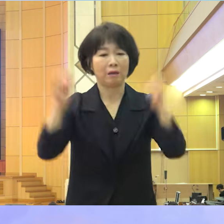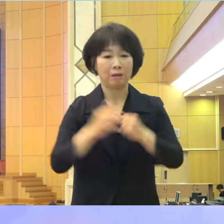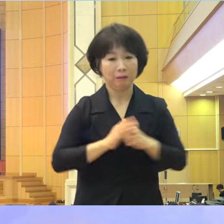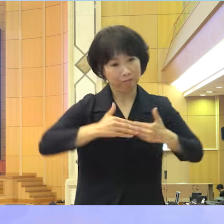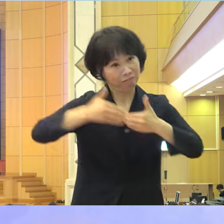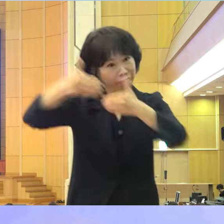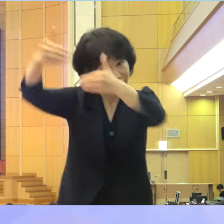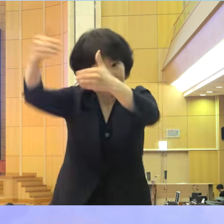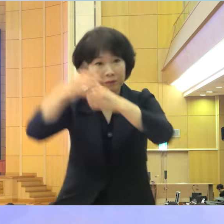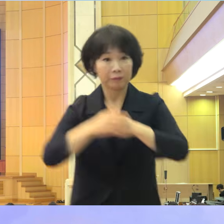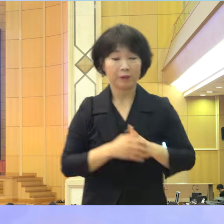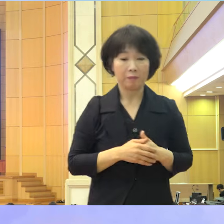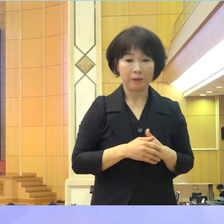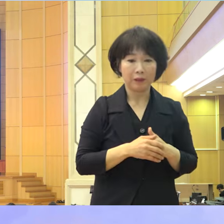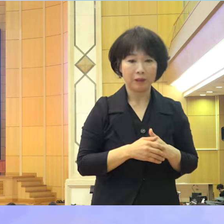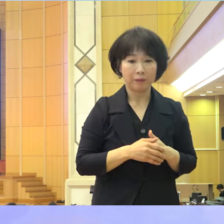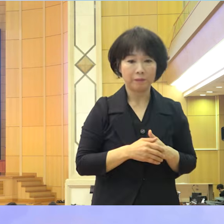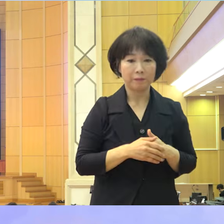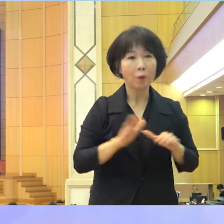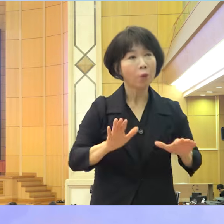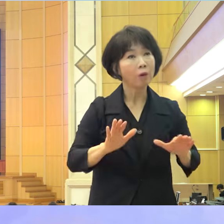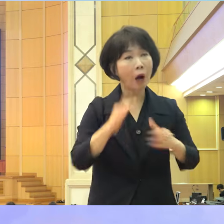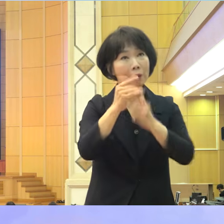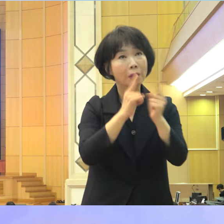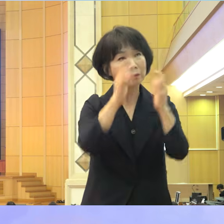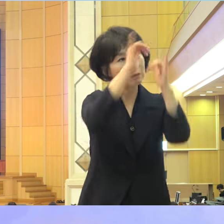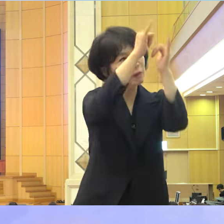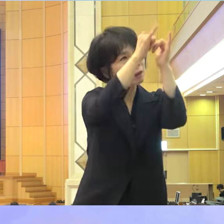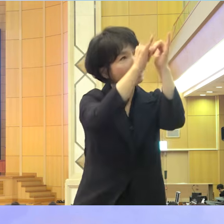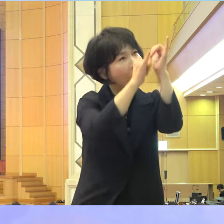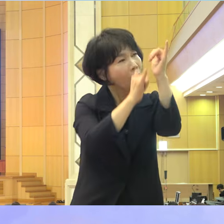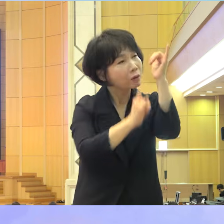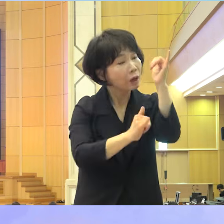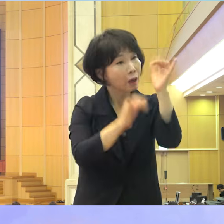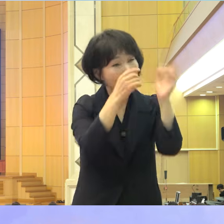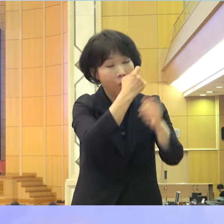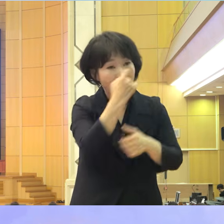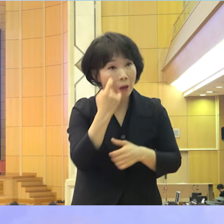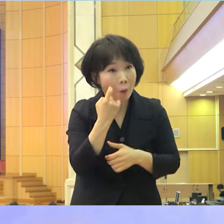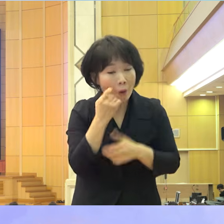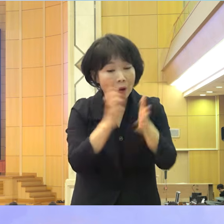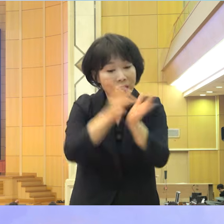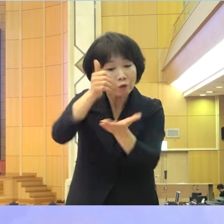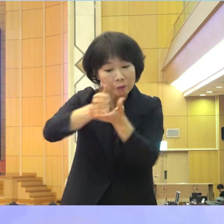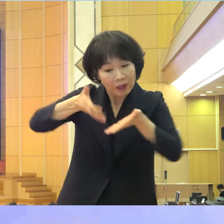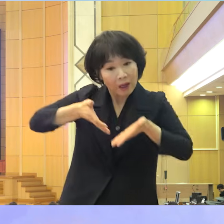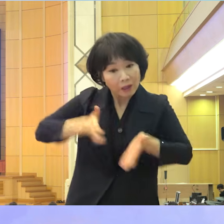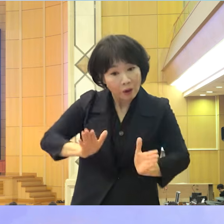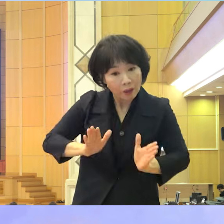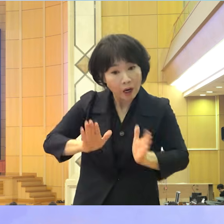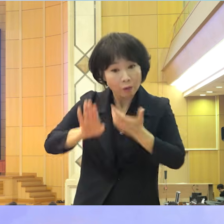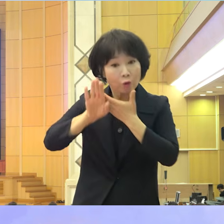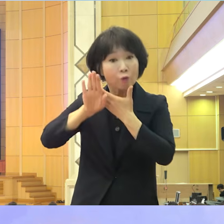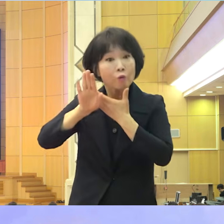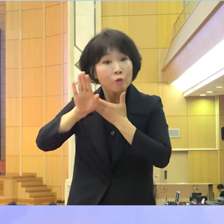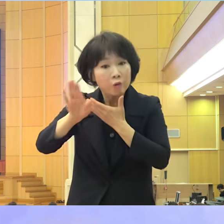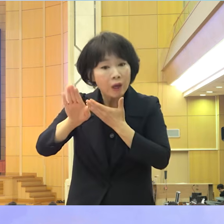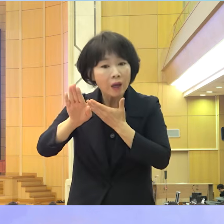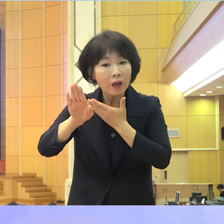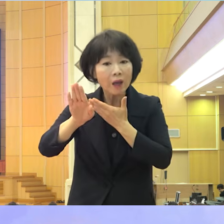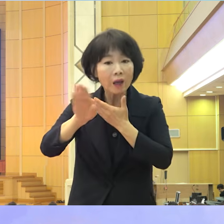시작된 거잖아. 그러니까 이런 역사적인 것도 예수님이 탄생함으로